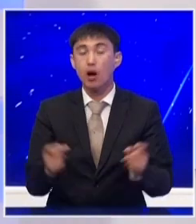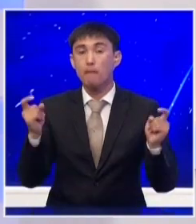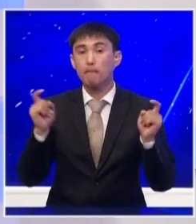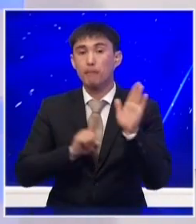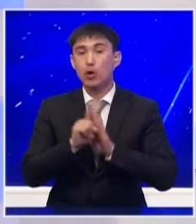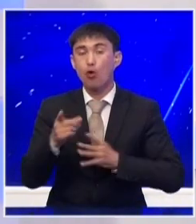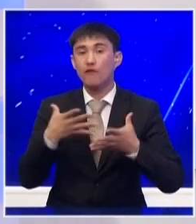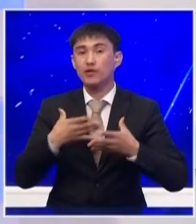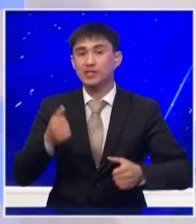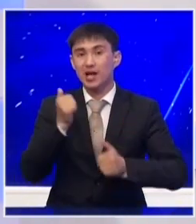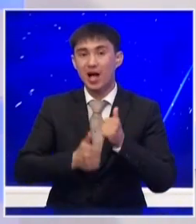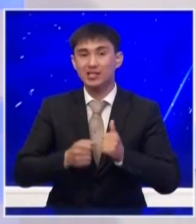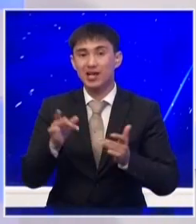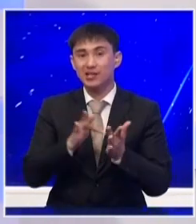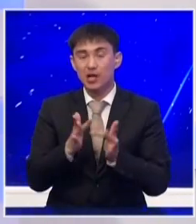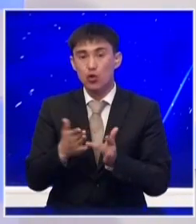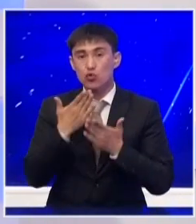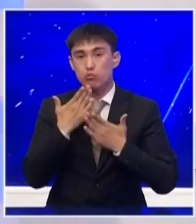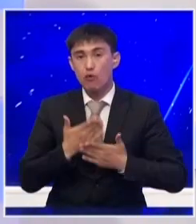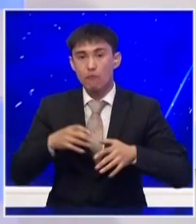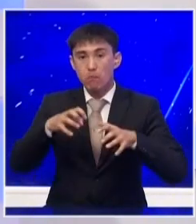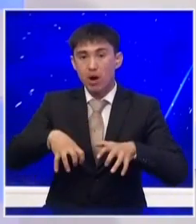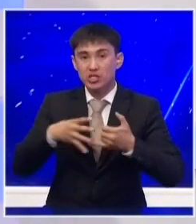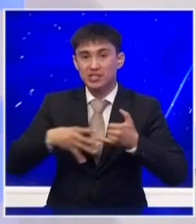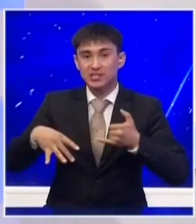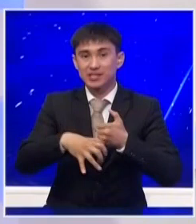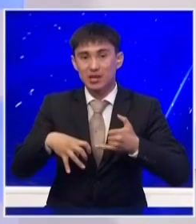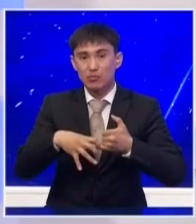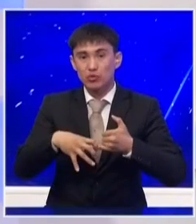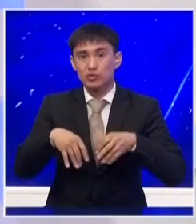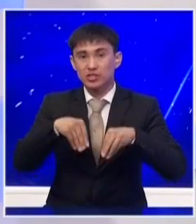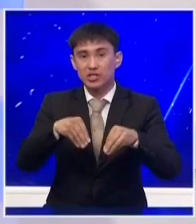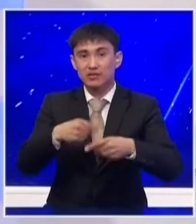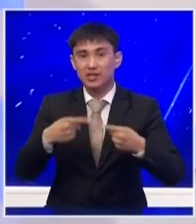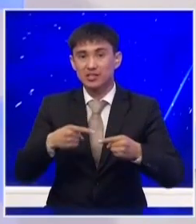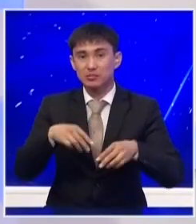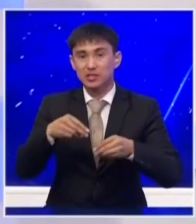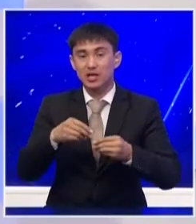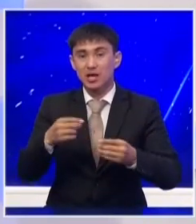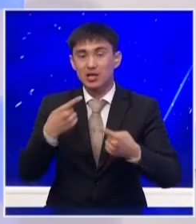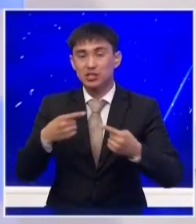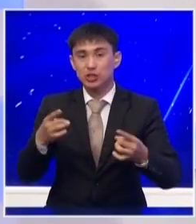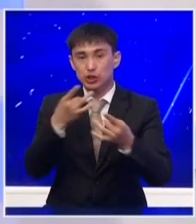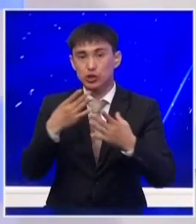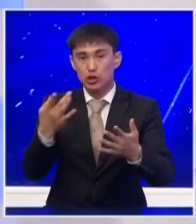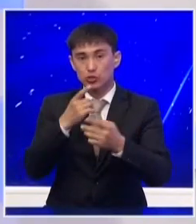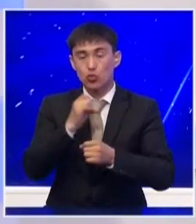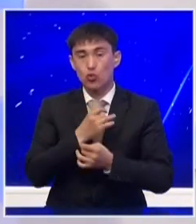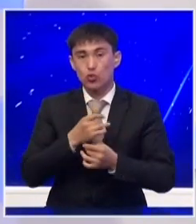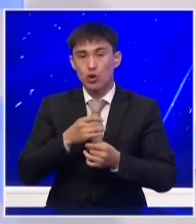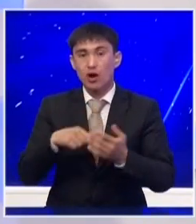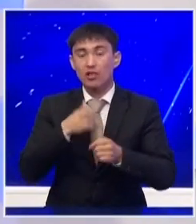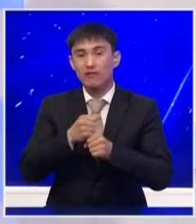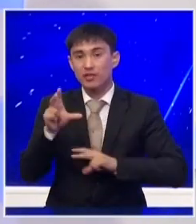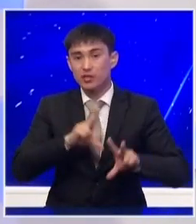С приходом весны каждый крестьянин любовно пашет землю и засаживает ее семенами различных сельскохозяйственных культур. Главная надежда – получить